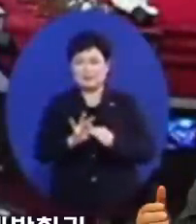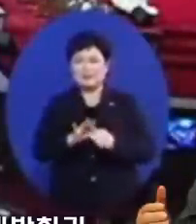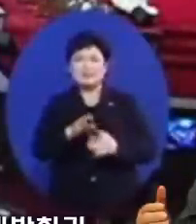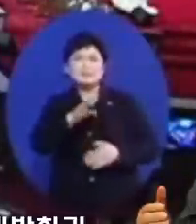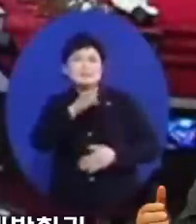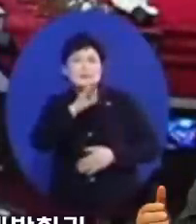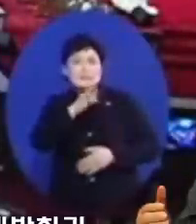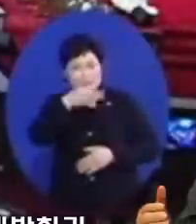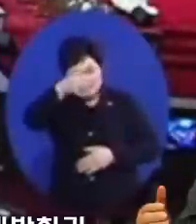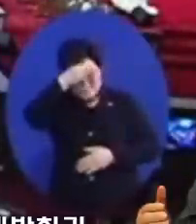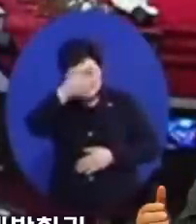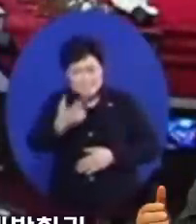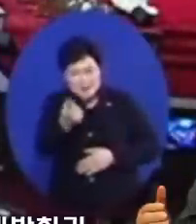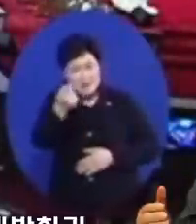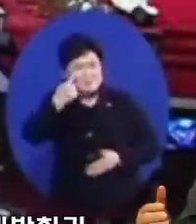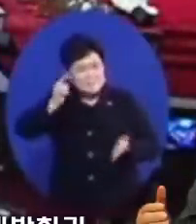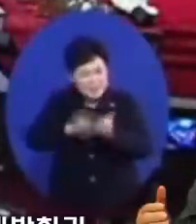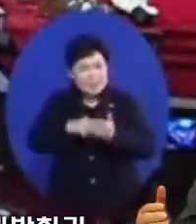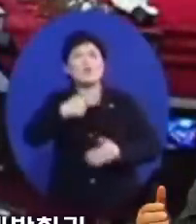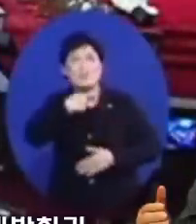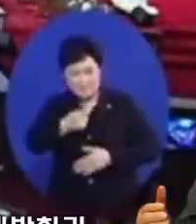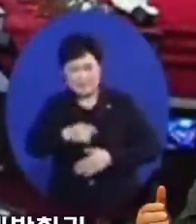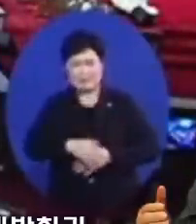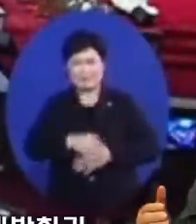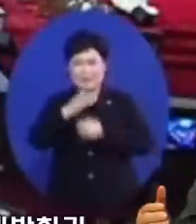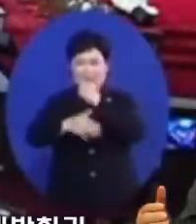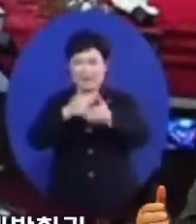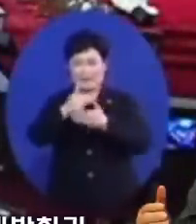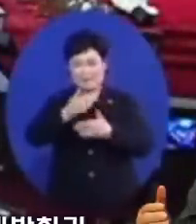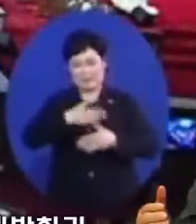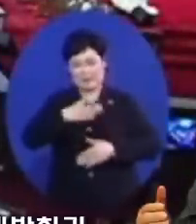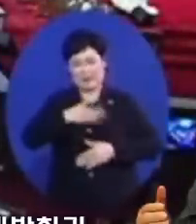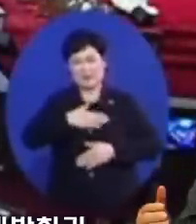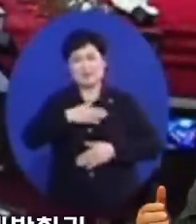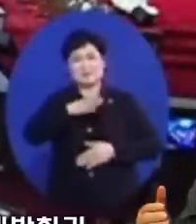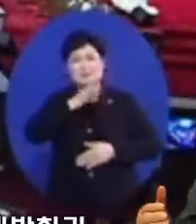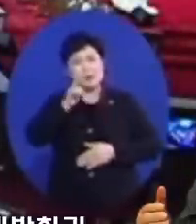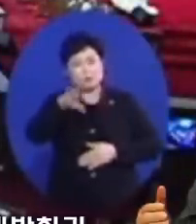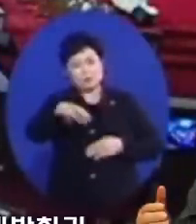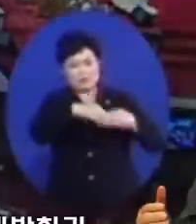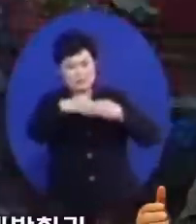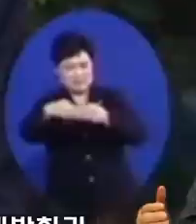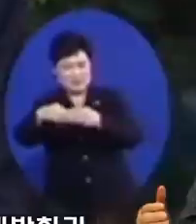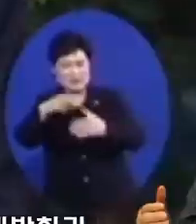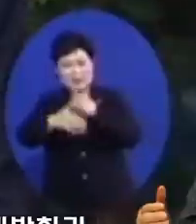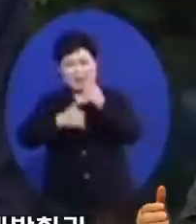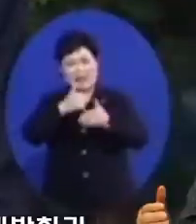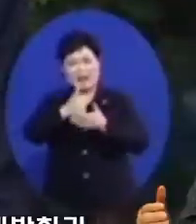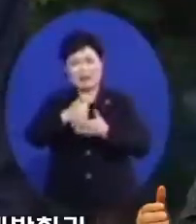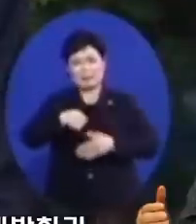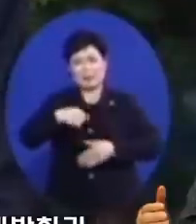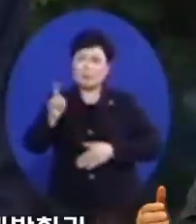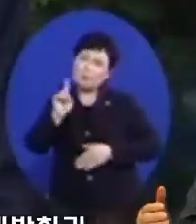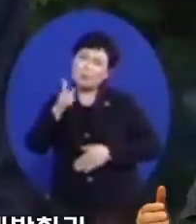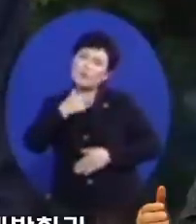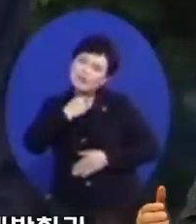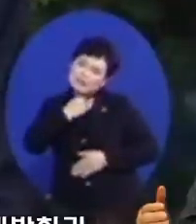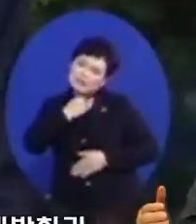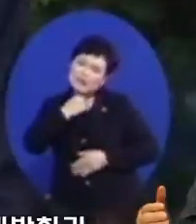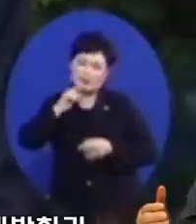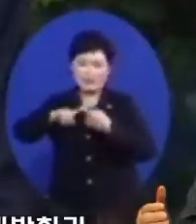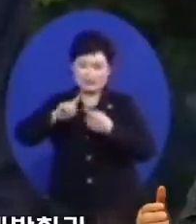여러분의 소질을 발견하기를 원하시고 계신 것입니다. 하나님이 나를 어디로 이끄시느냐, 하나님이 나를 무엇하시기를 원하시는가,